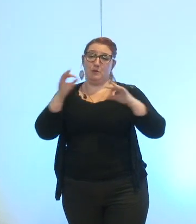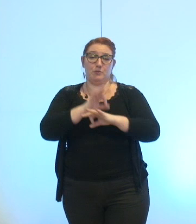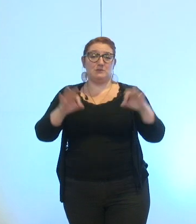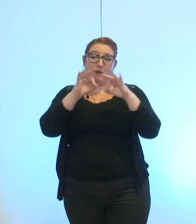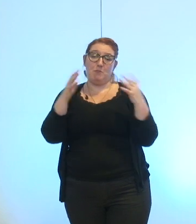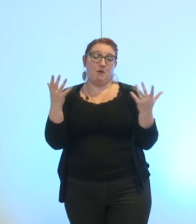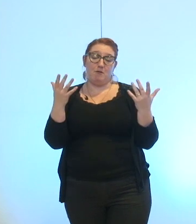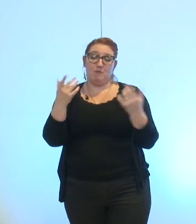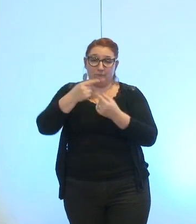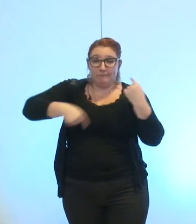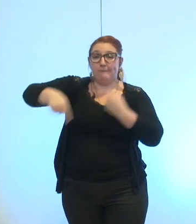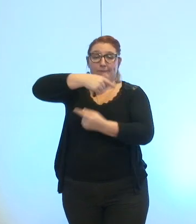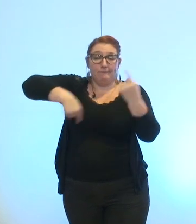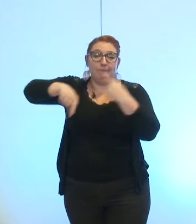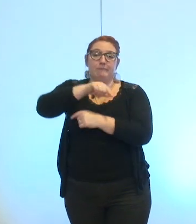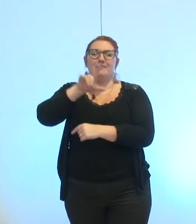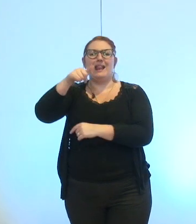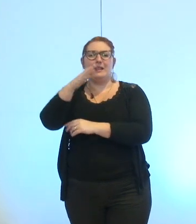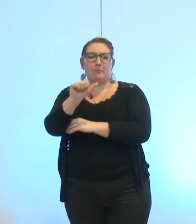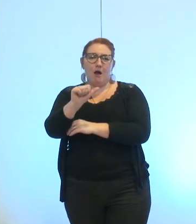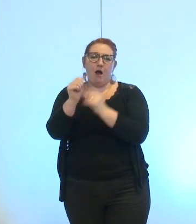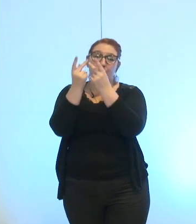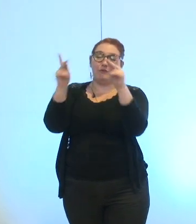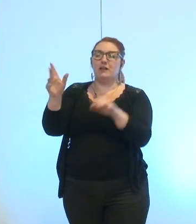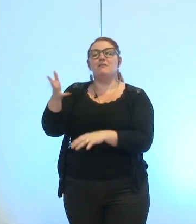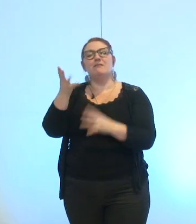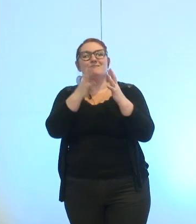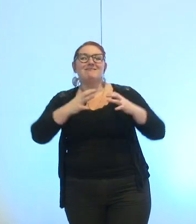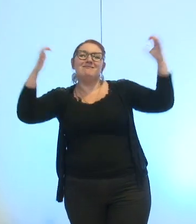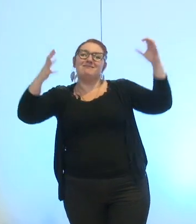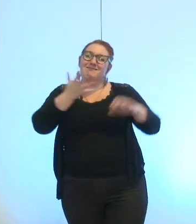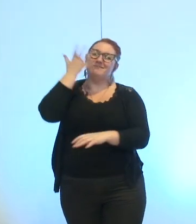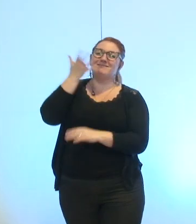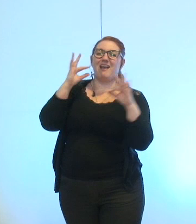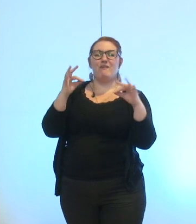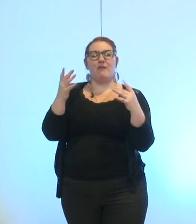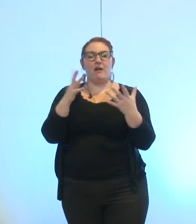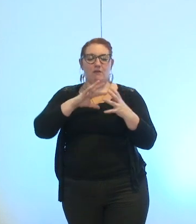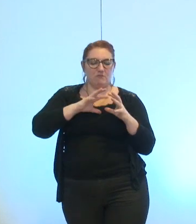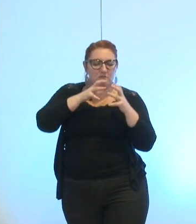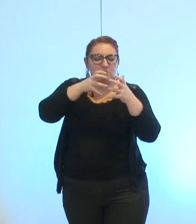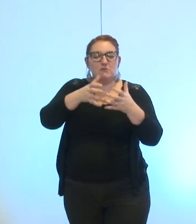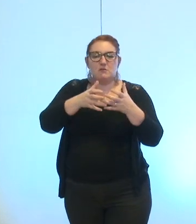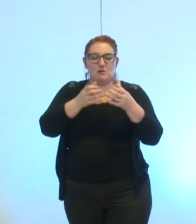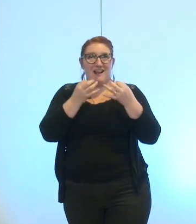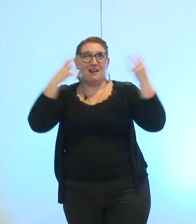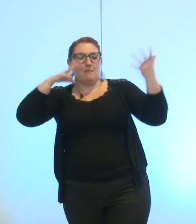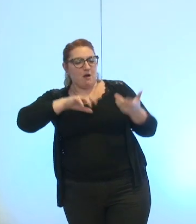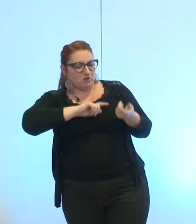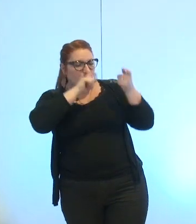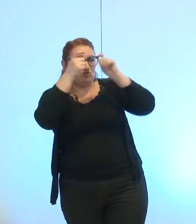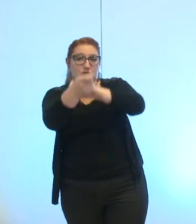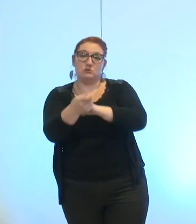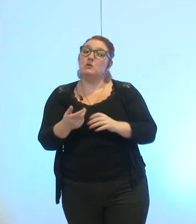on donne un signal à Lima il y a des grandes paroles sur le changement climatique à Grenoble et bien on prend le cap